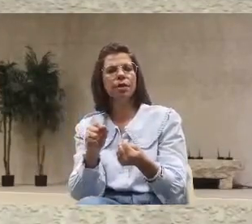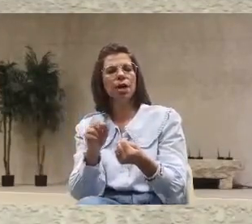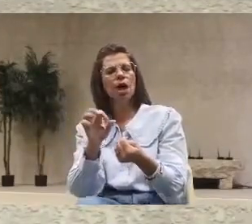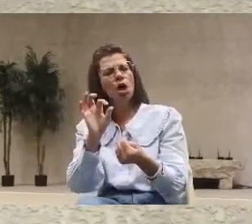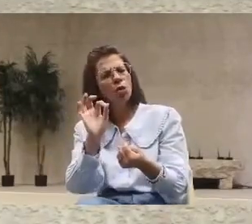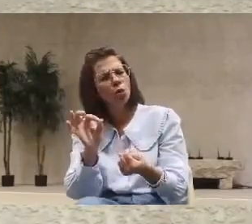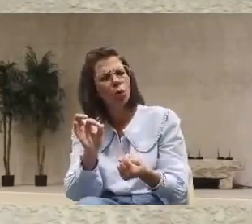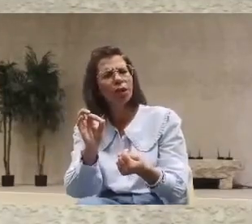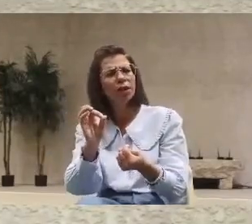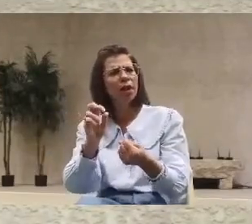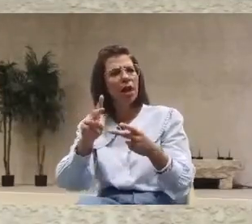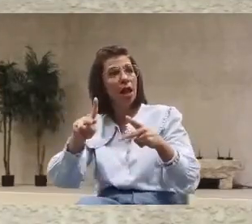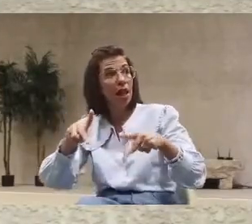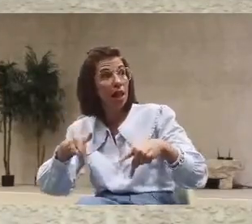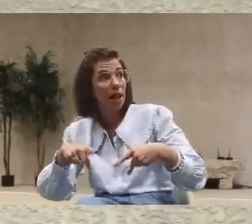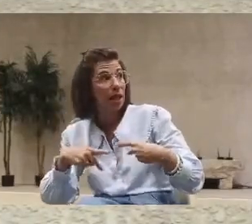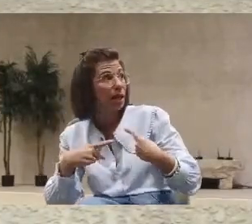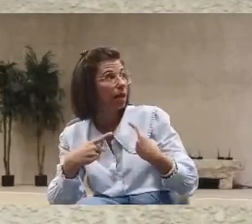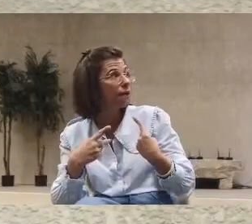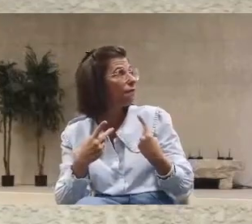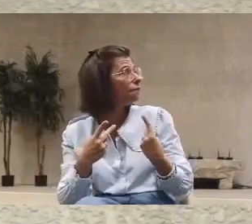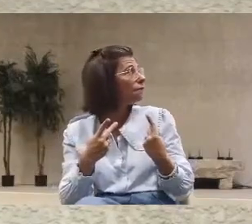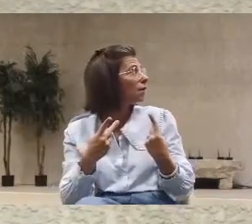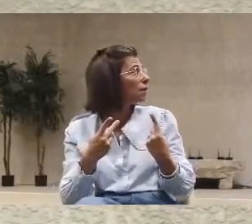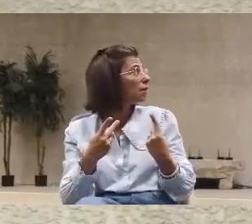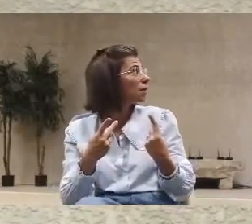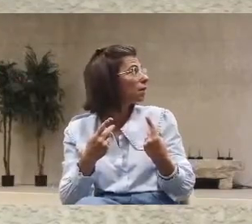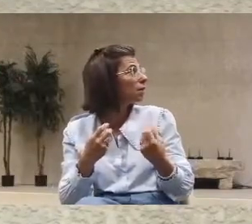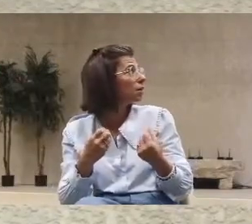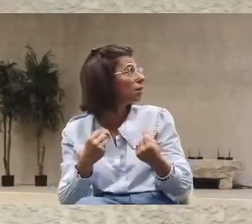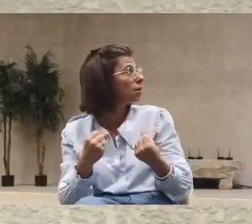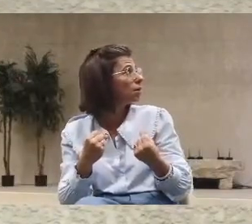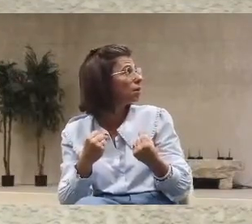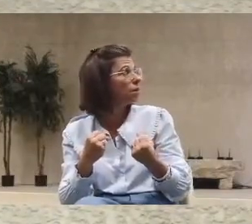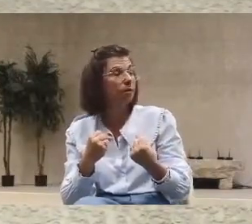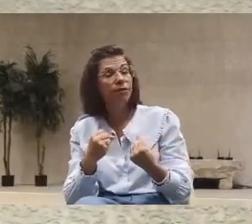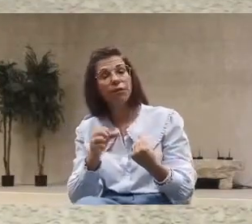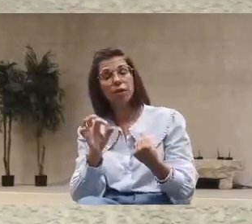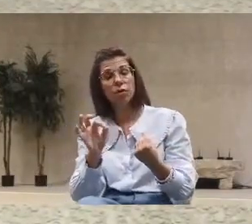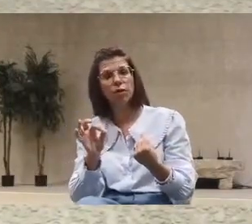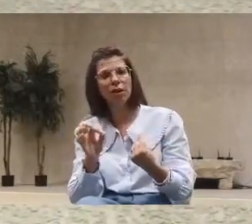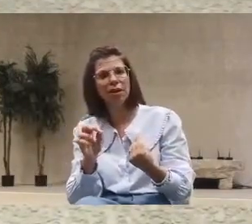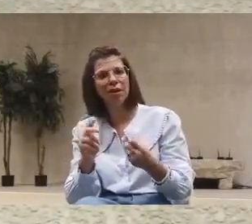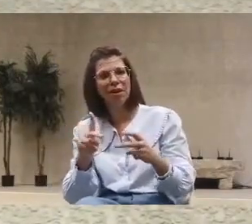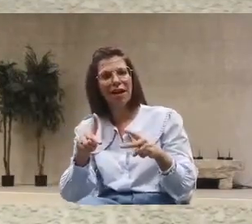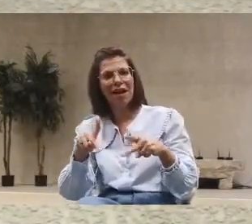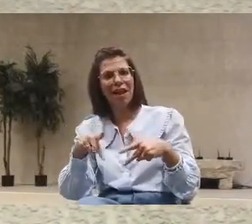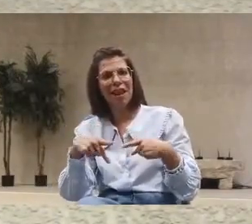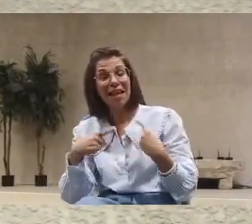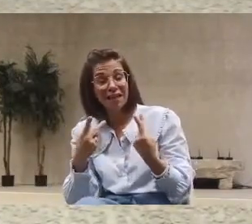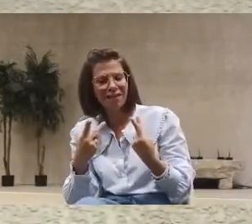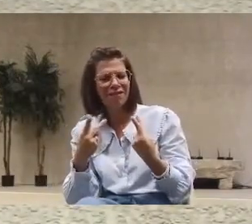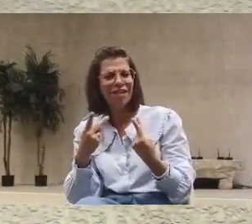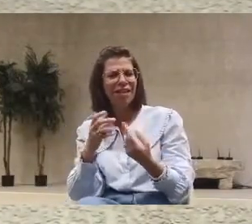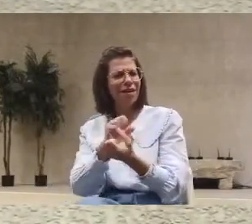est-ce qu'on peut éteindre les est-ce qu'on peut éteindre les il y a du chauffage